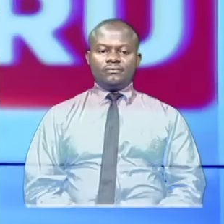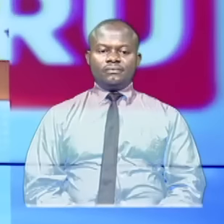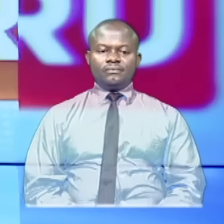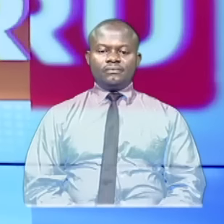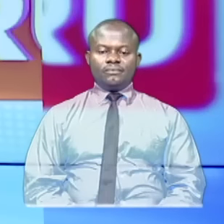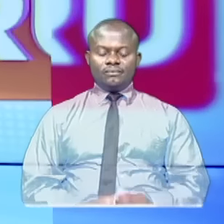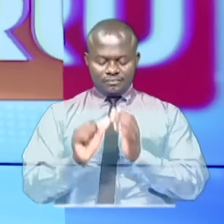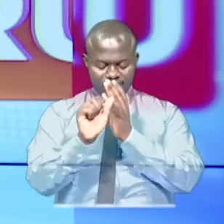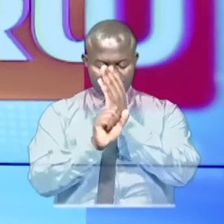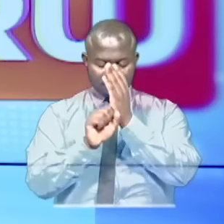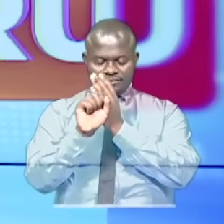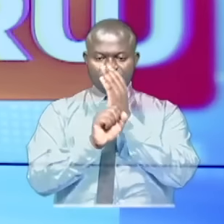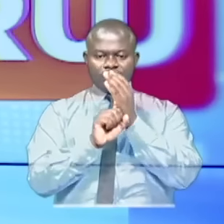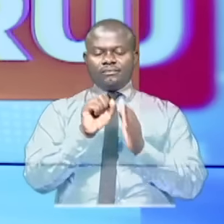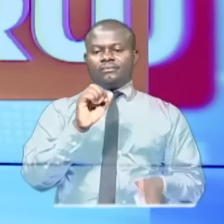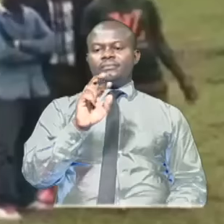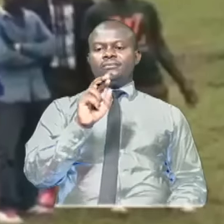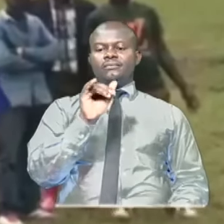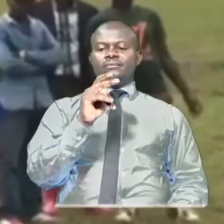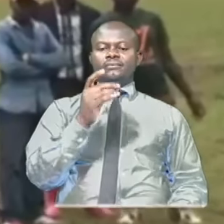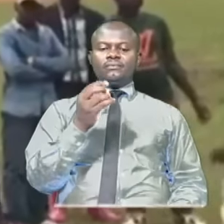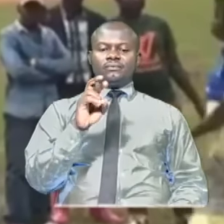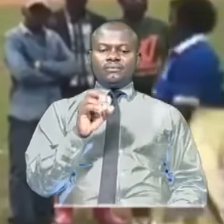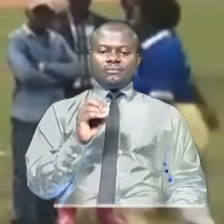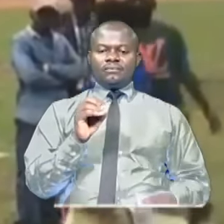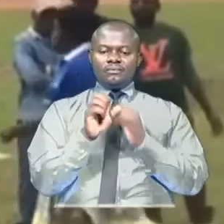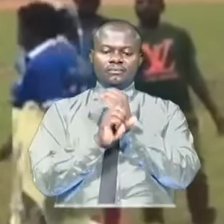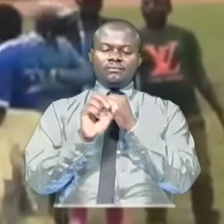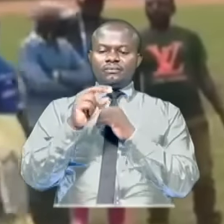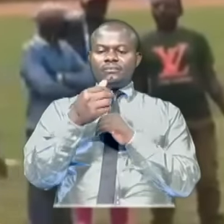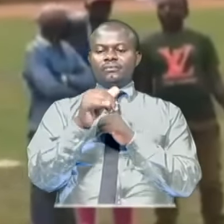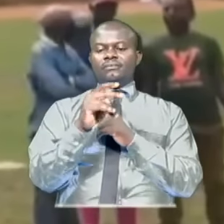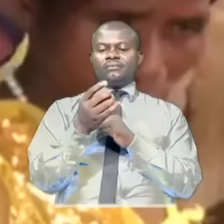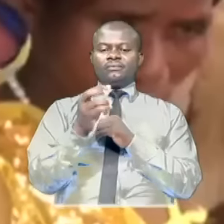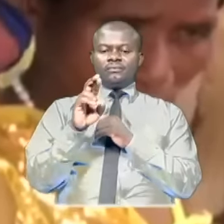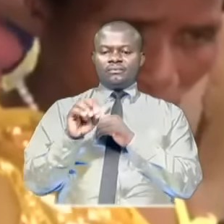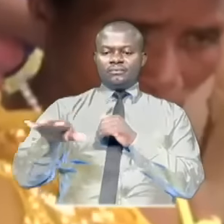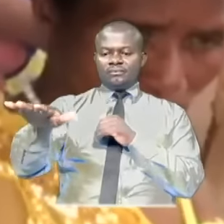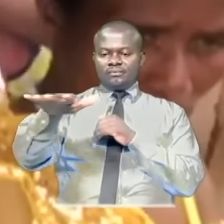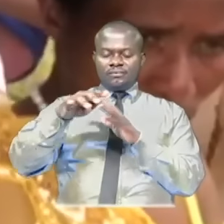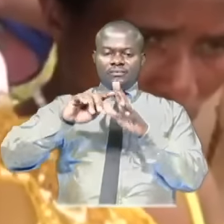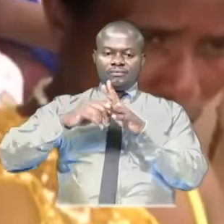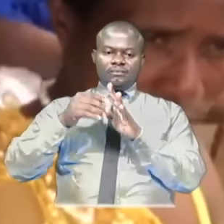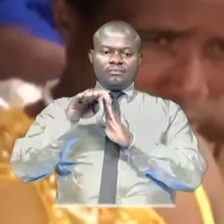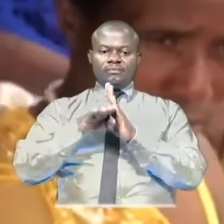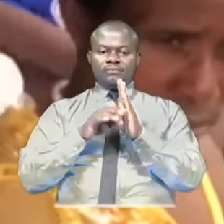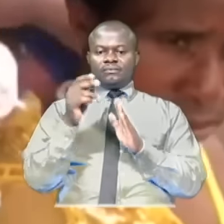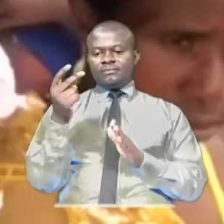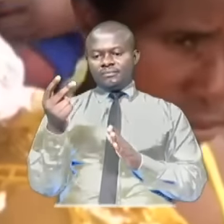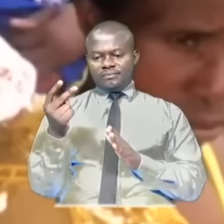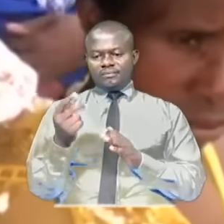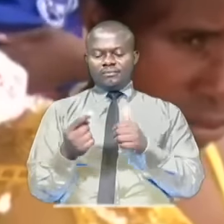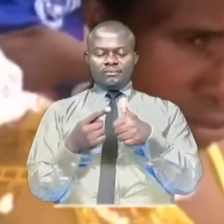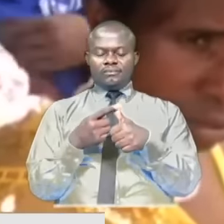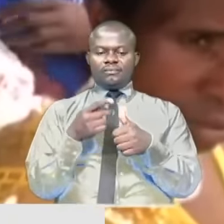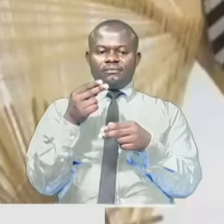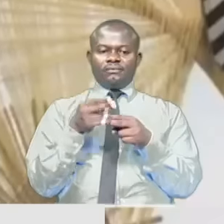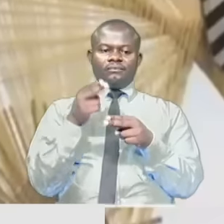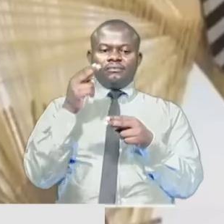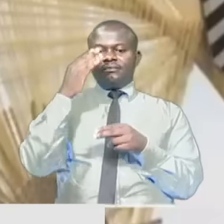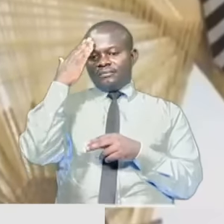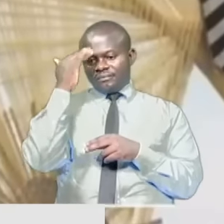mu murenge wa Hindiro mu karere ka Ngororero mu murenge wa Hindiro rero muri aka karere ka Ngororero hatangijwe gahunda ebyiri imwe yiswe